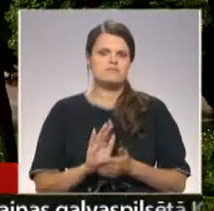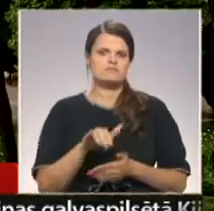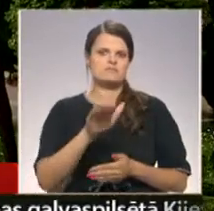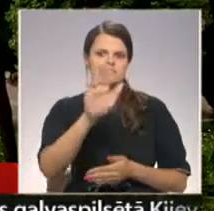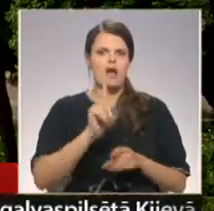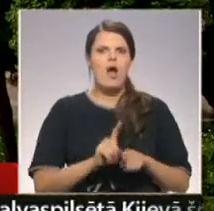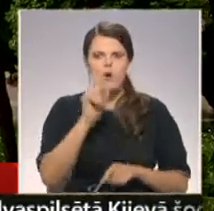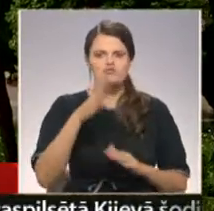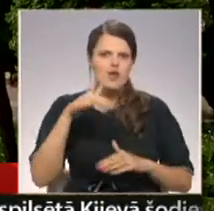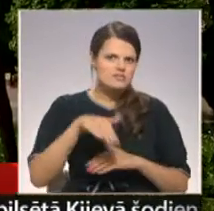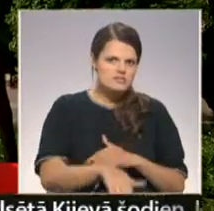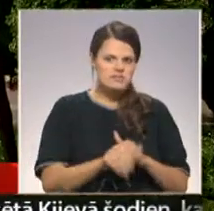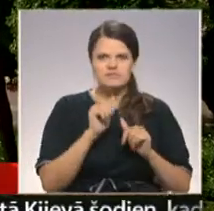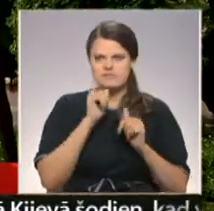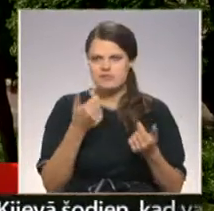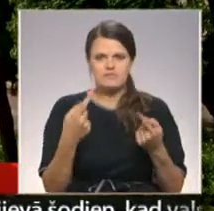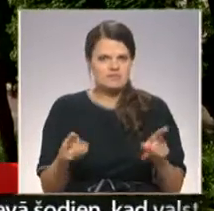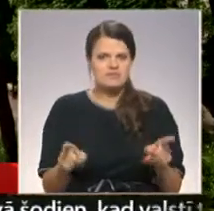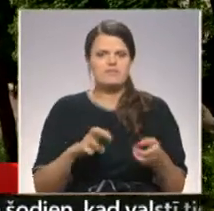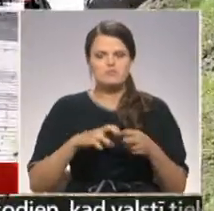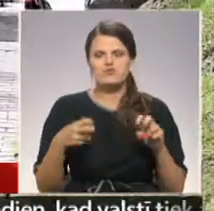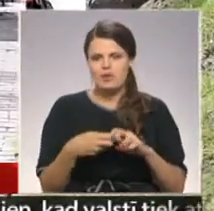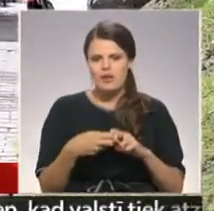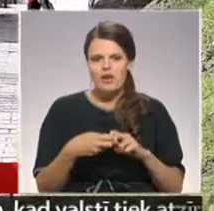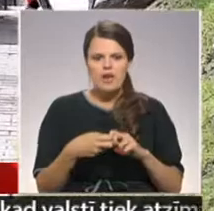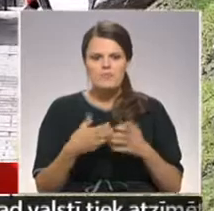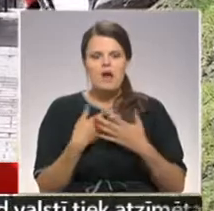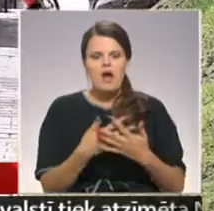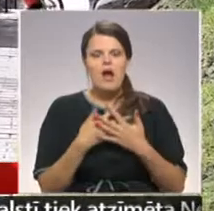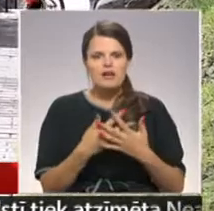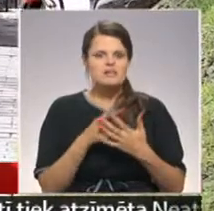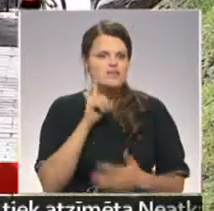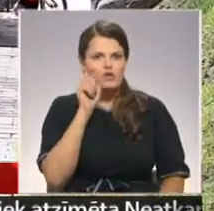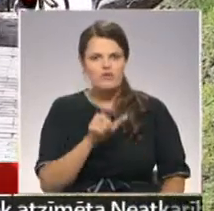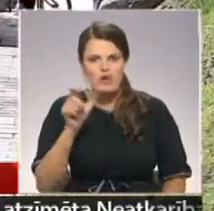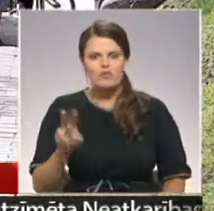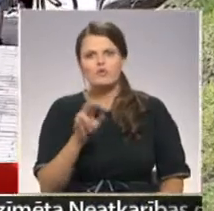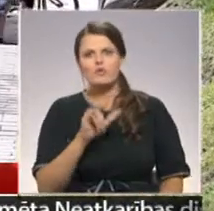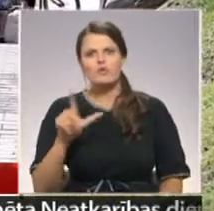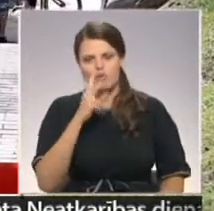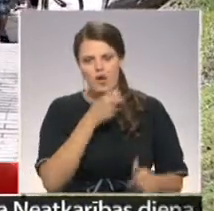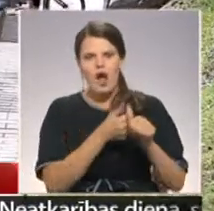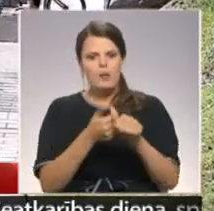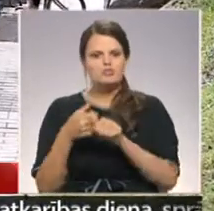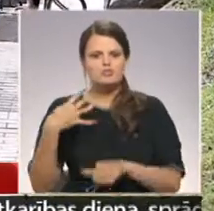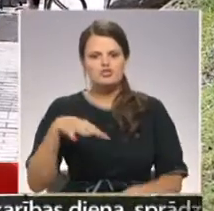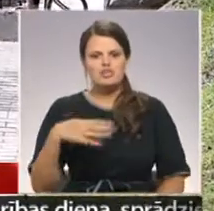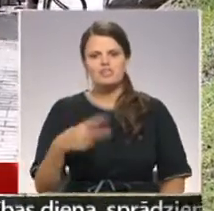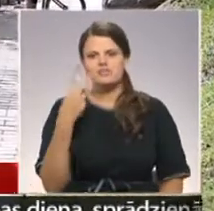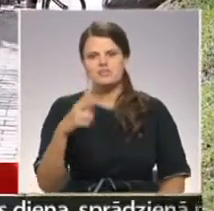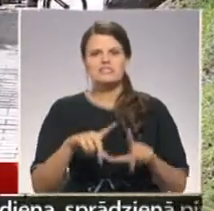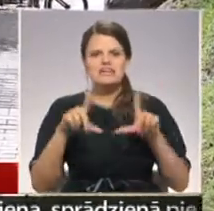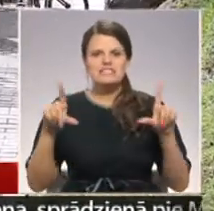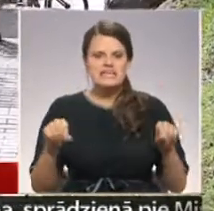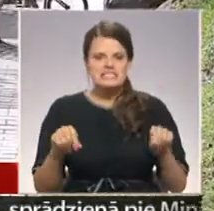trepas uz leju. Tā ir tā problēma, jā. Aktīvie Kandavas jaunieši, kur jūlijā apsekojuši 42 iestādes